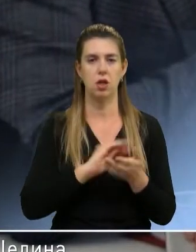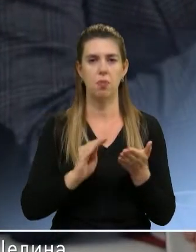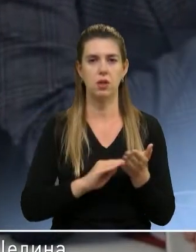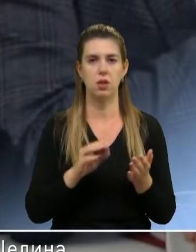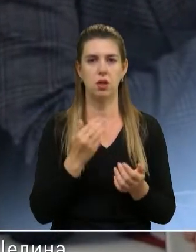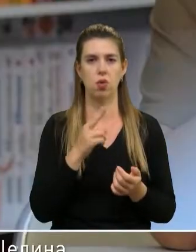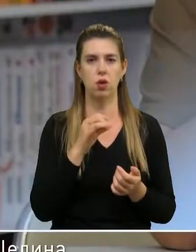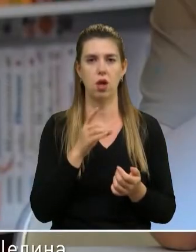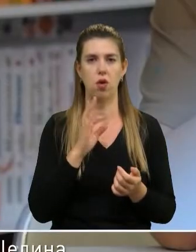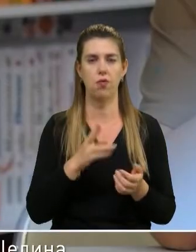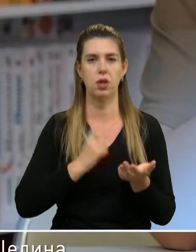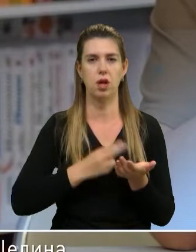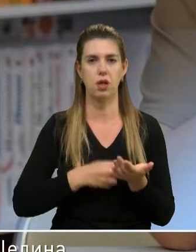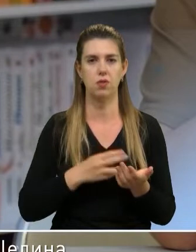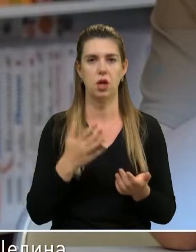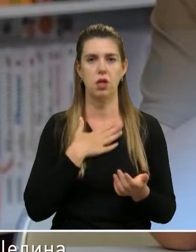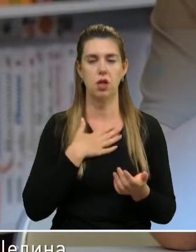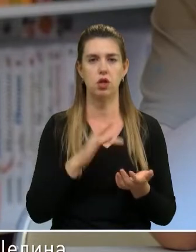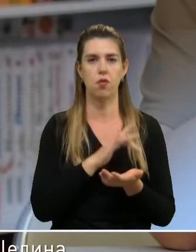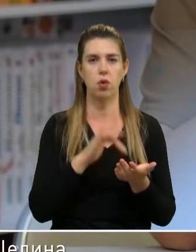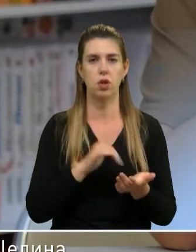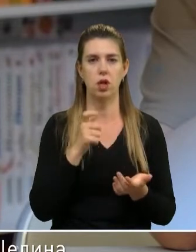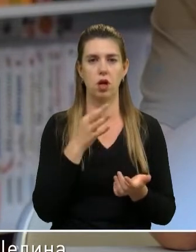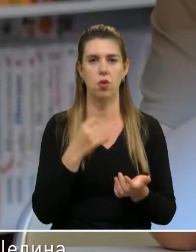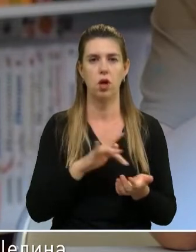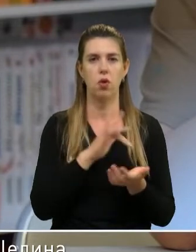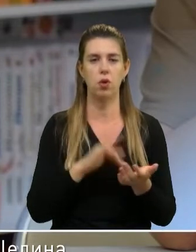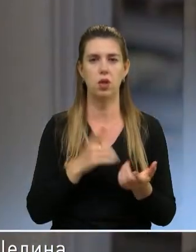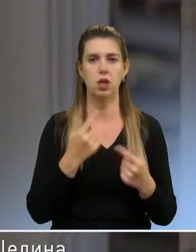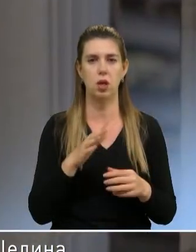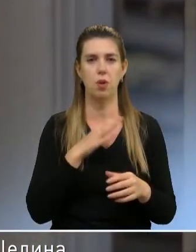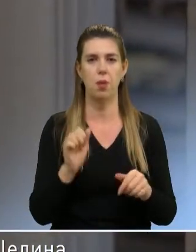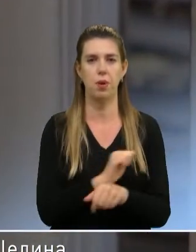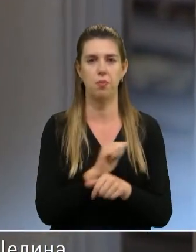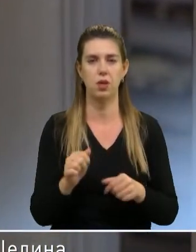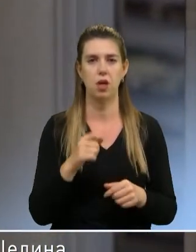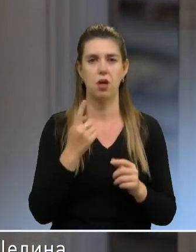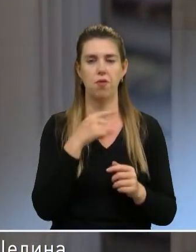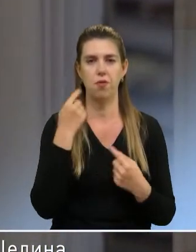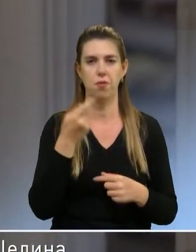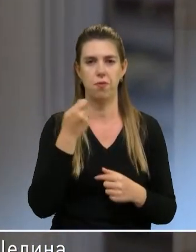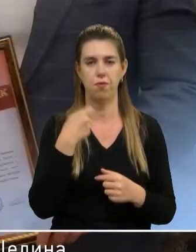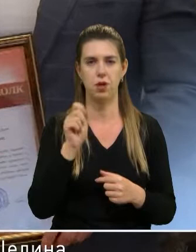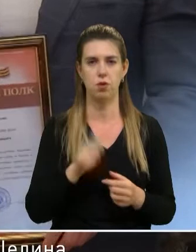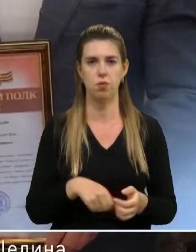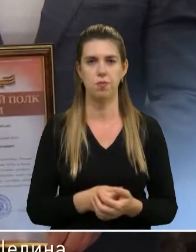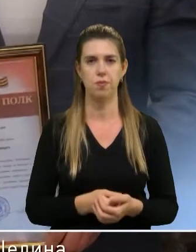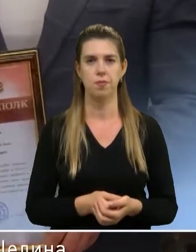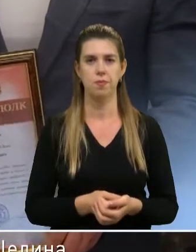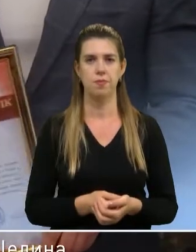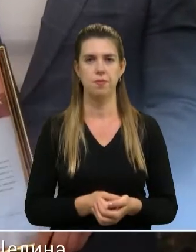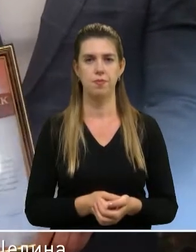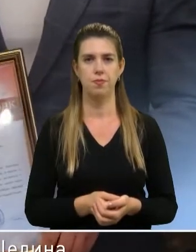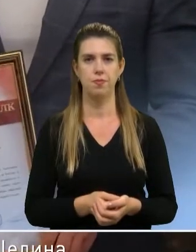Андрея Кудрякова доказывает: наш город – герой. Город, где ковалась победа в Великую Отечественную войну. Анна